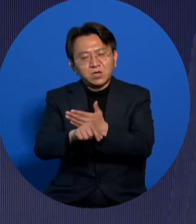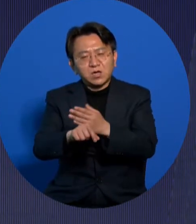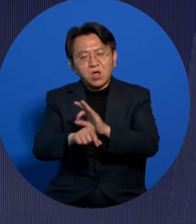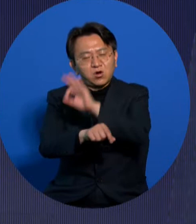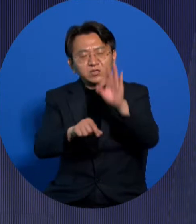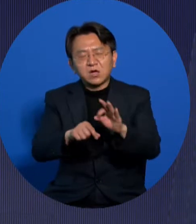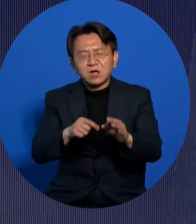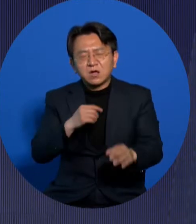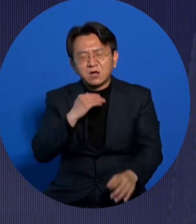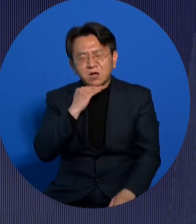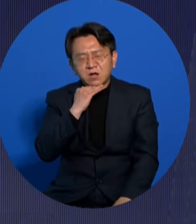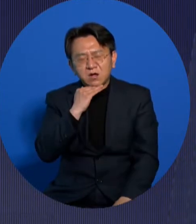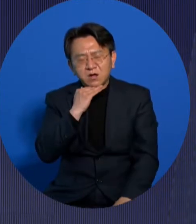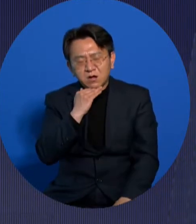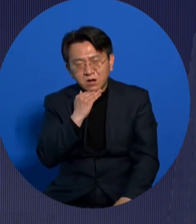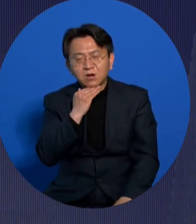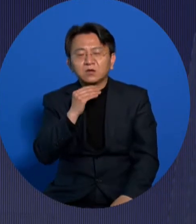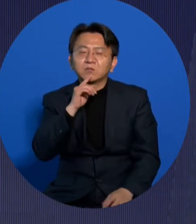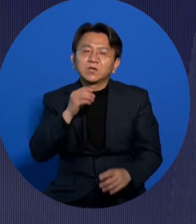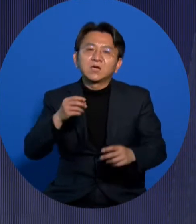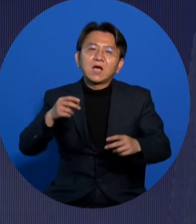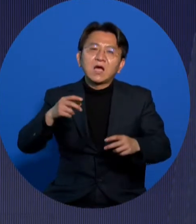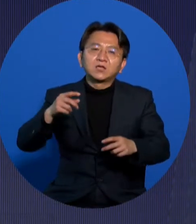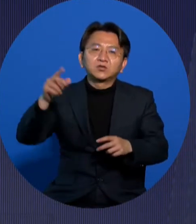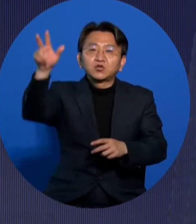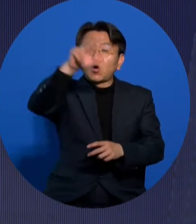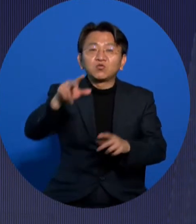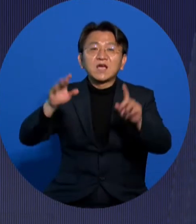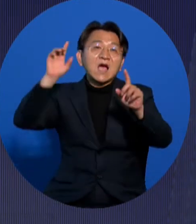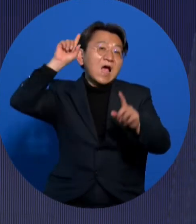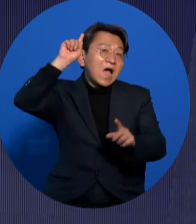장애인들에게 그림의 떡에 불과한 실정입니다.